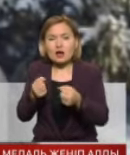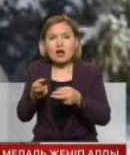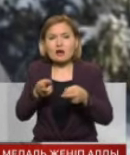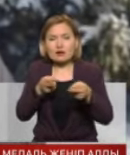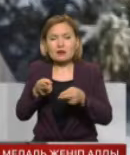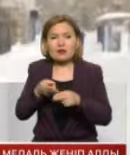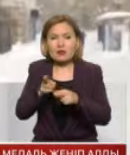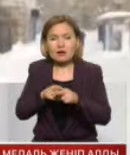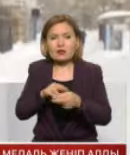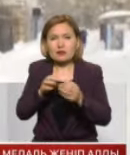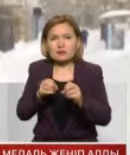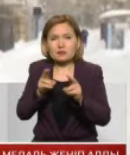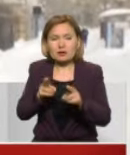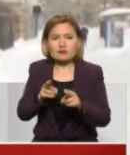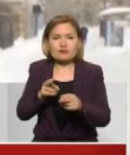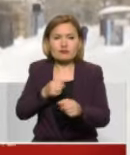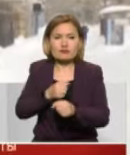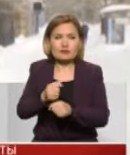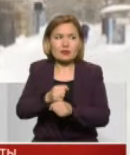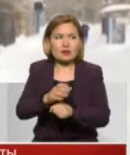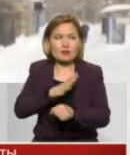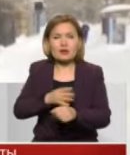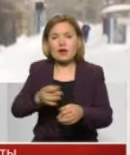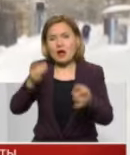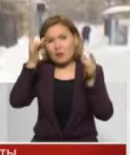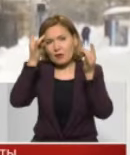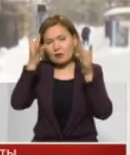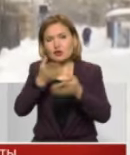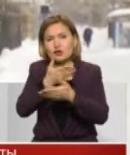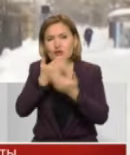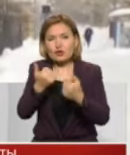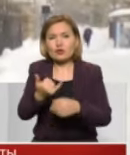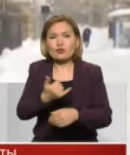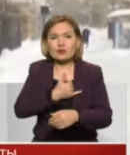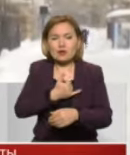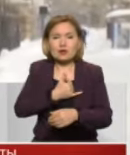кім апарады ол баланы? Мәдениеттің жоқтығы өкінішке қарай біздің қоғам